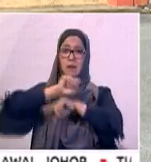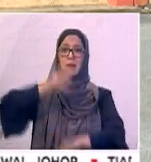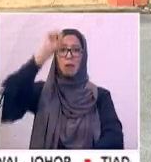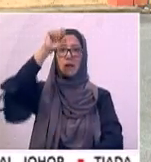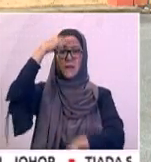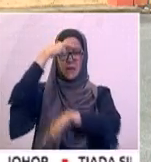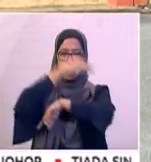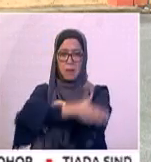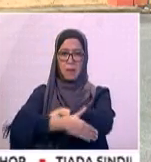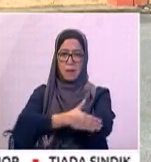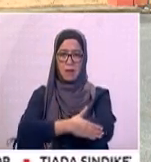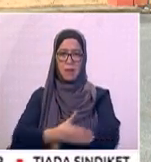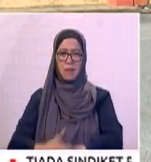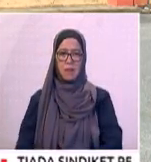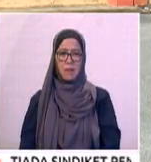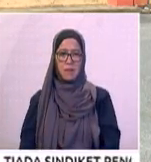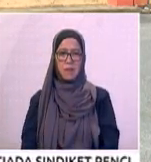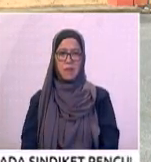RTM.